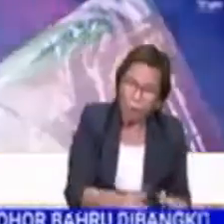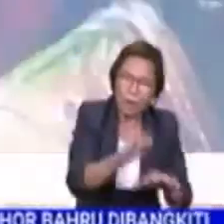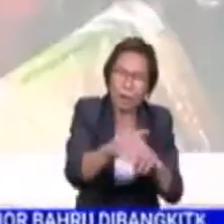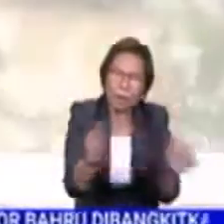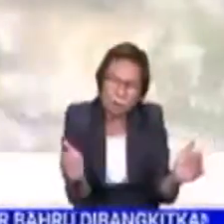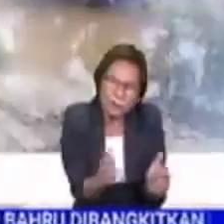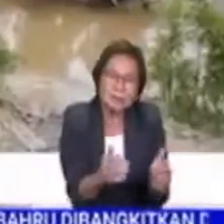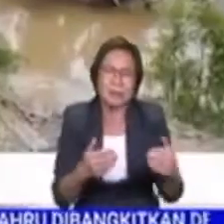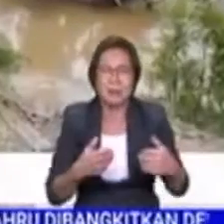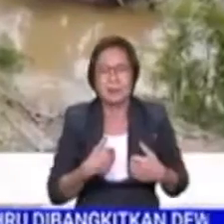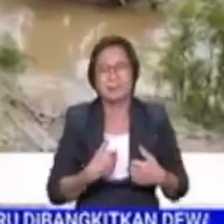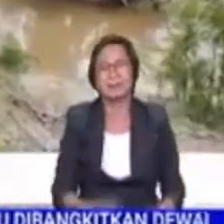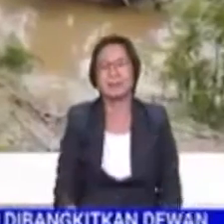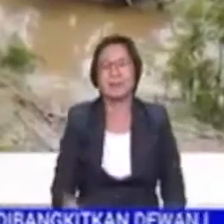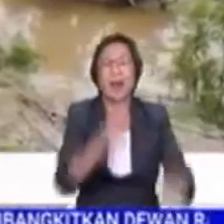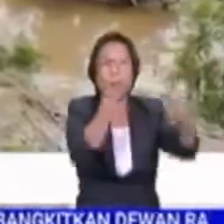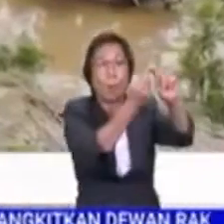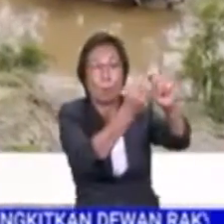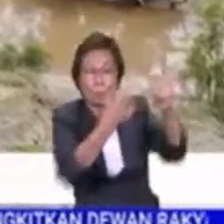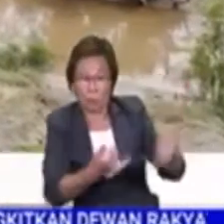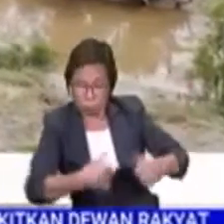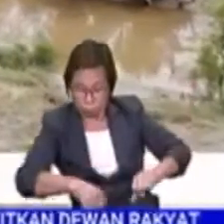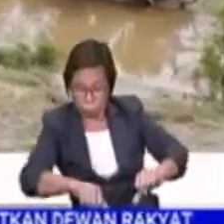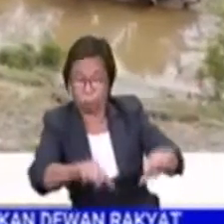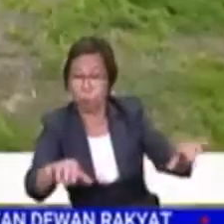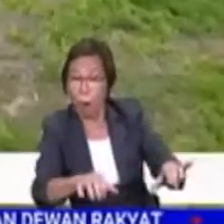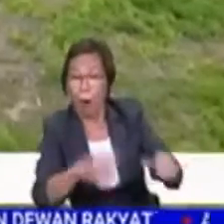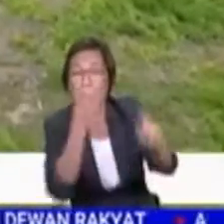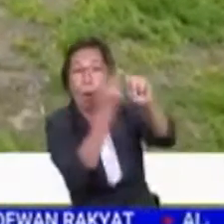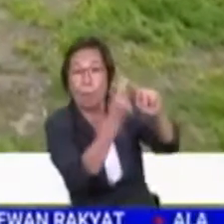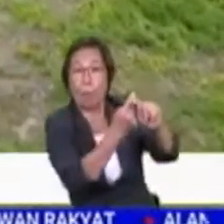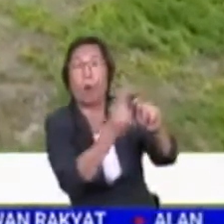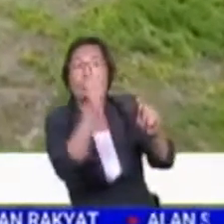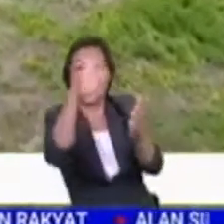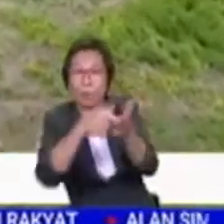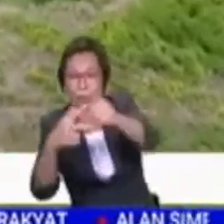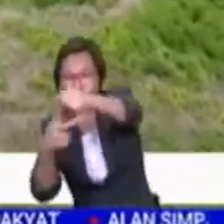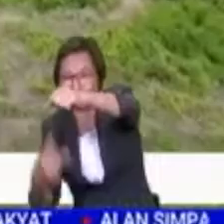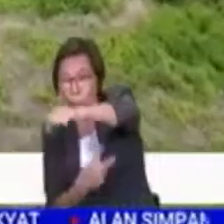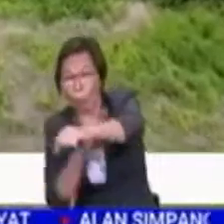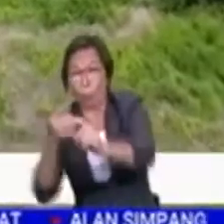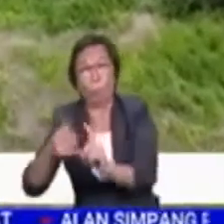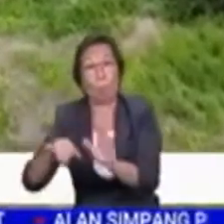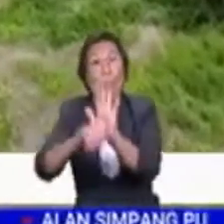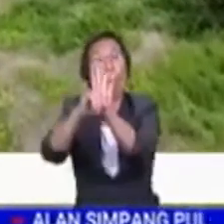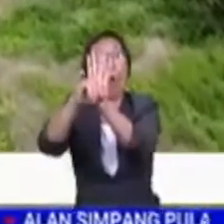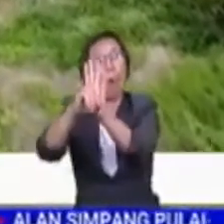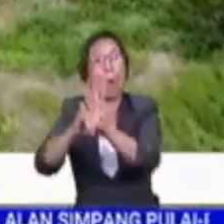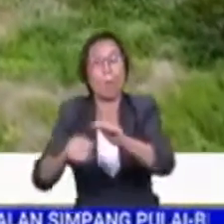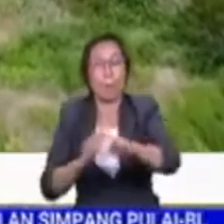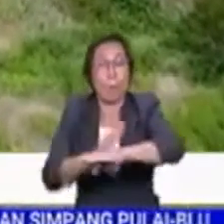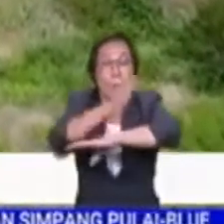kecil-kecil je ada. Antara pembinaan yang sedang berjalan termasuk pembinaan sebuah lagi jambatan ikonik merentasi Sungai